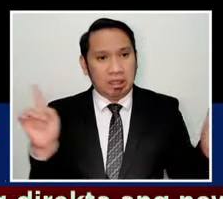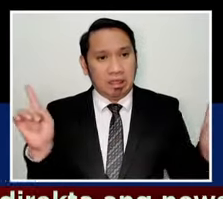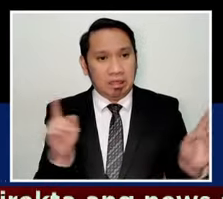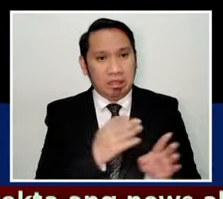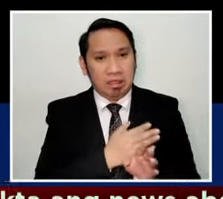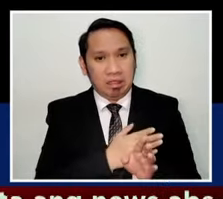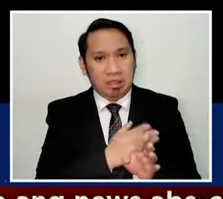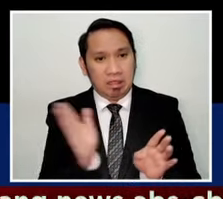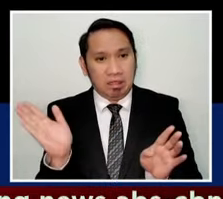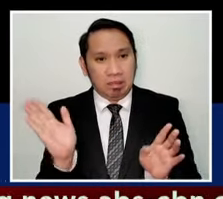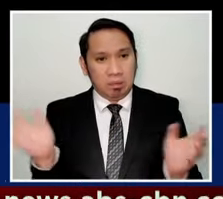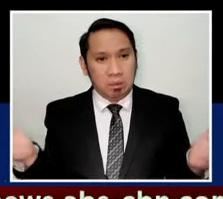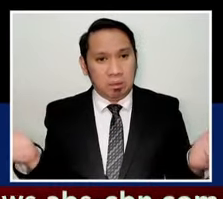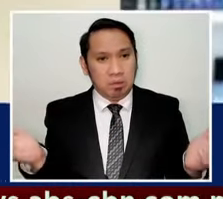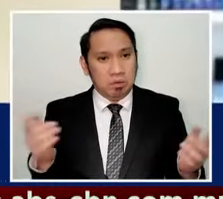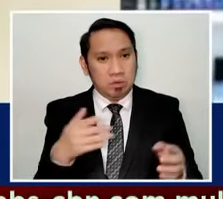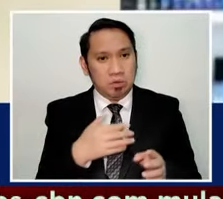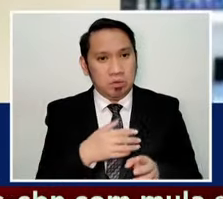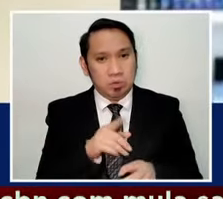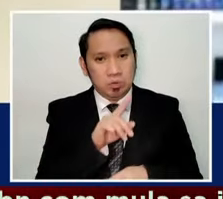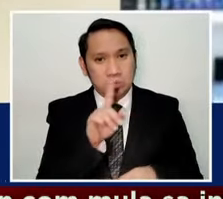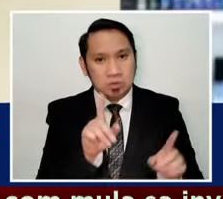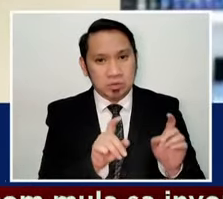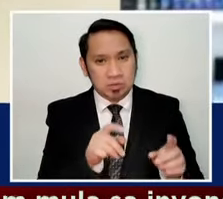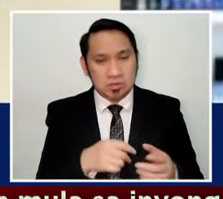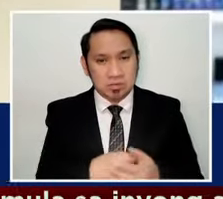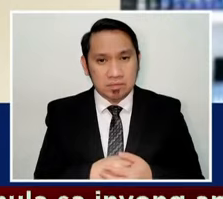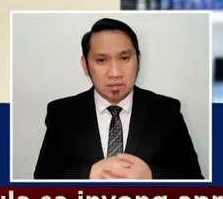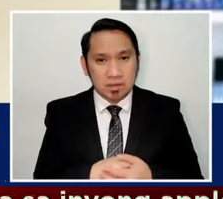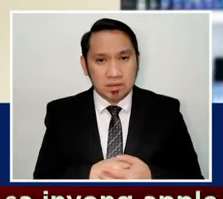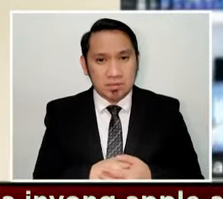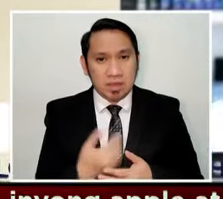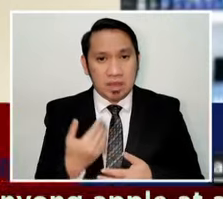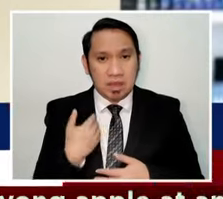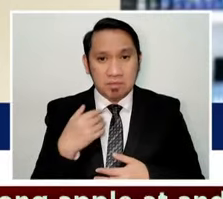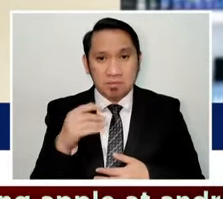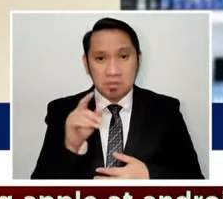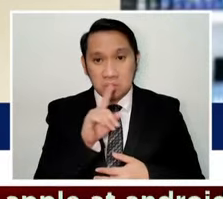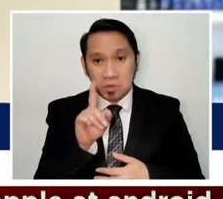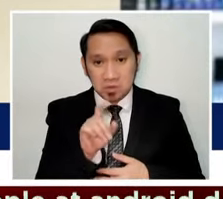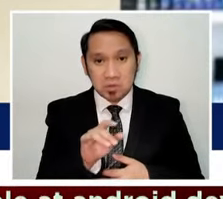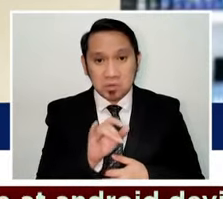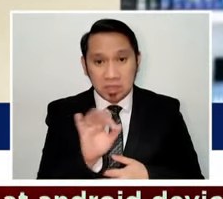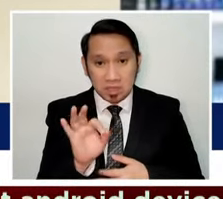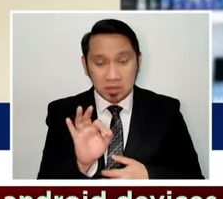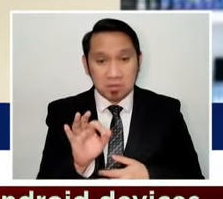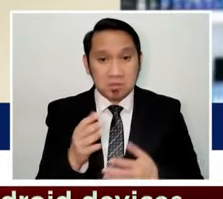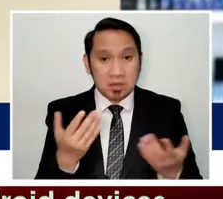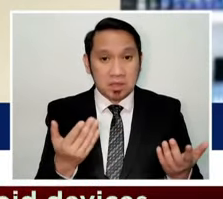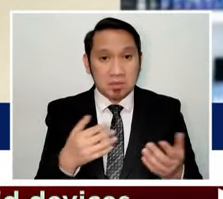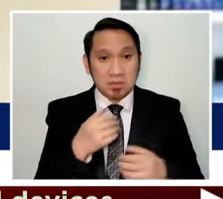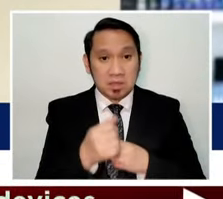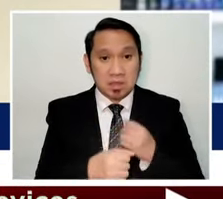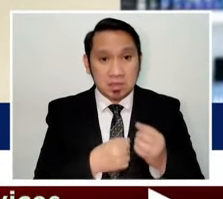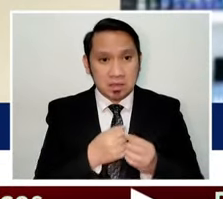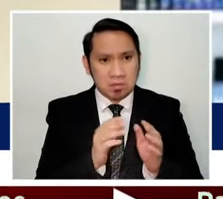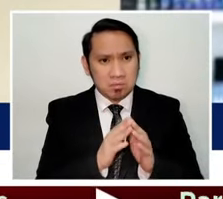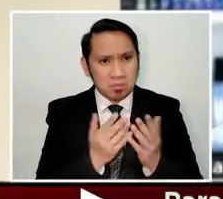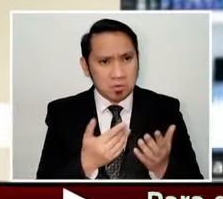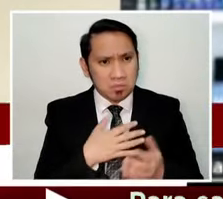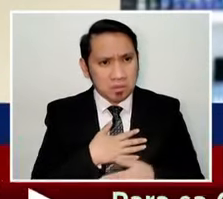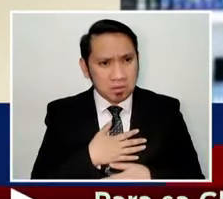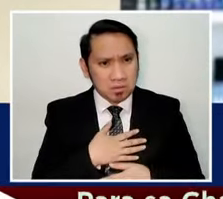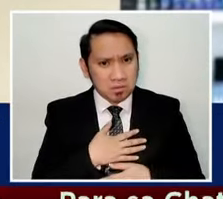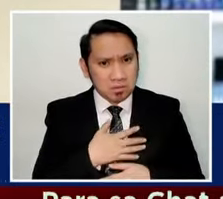kumalat sa social media. Aside from the basic questions, like if I brought my yearbook with me, sabi ko, sir,